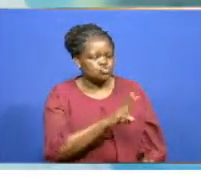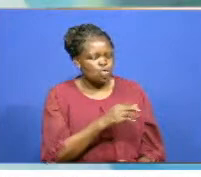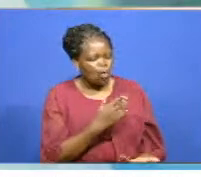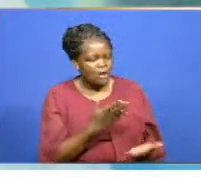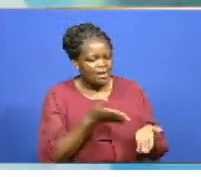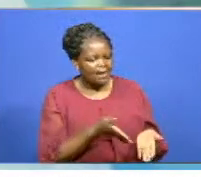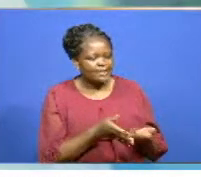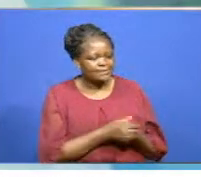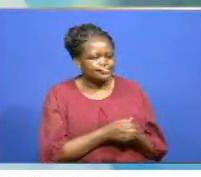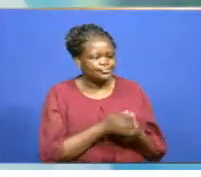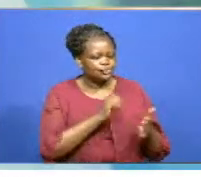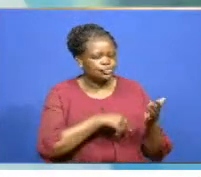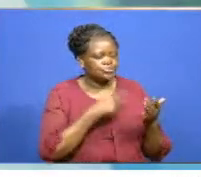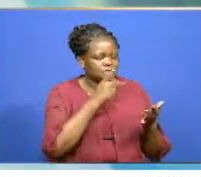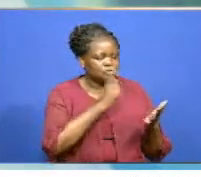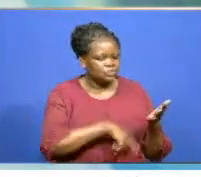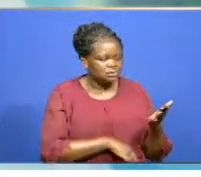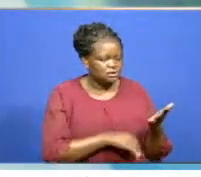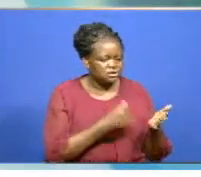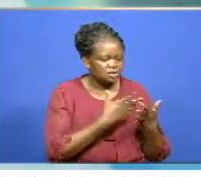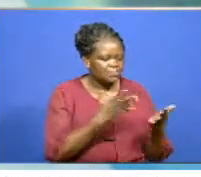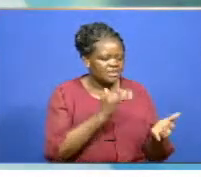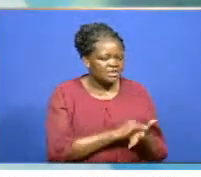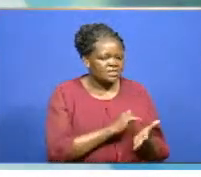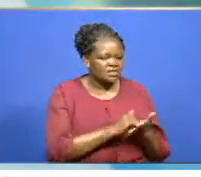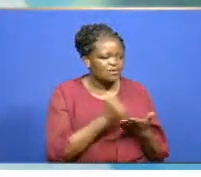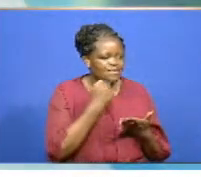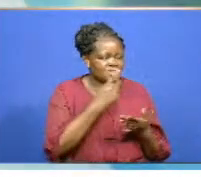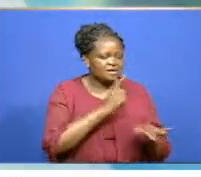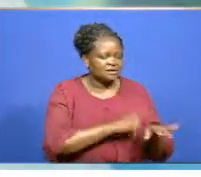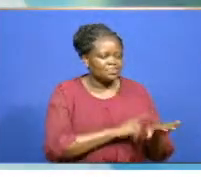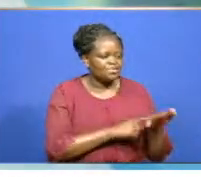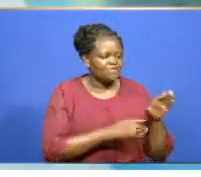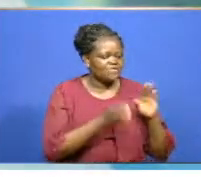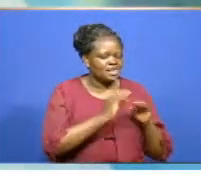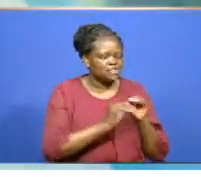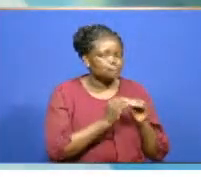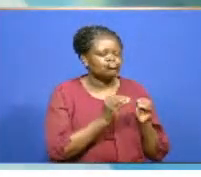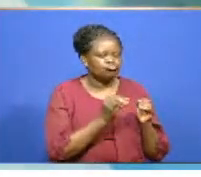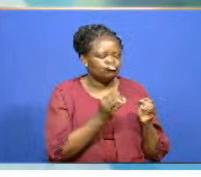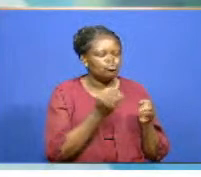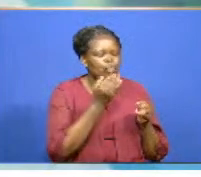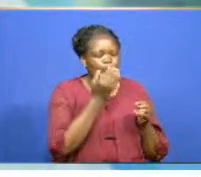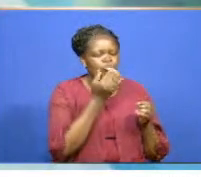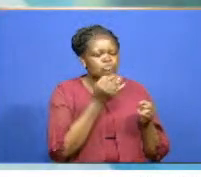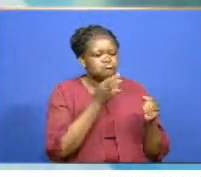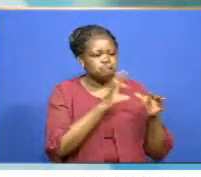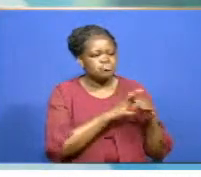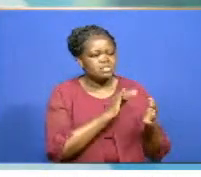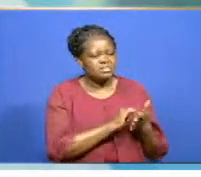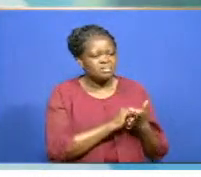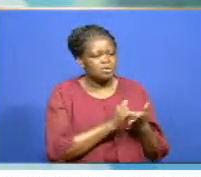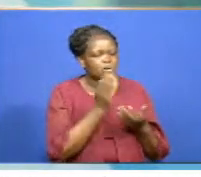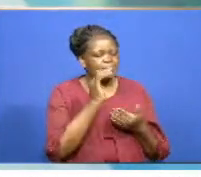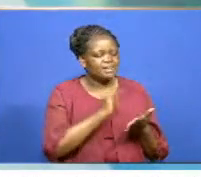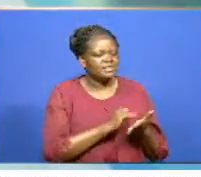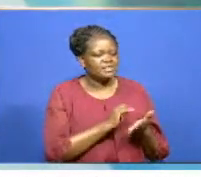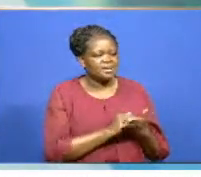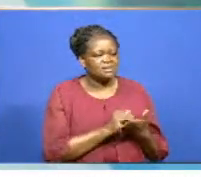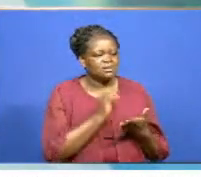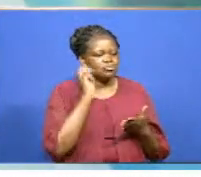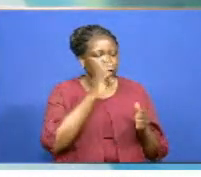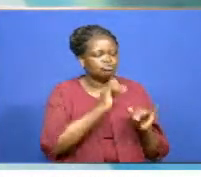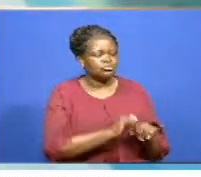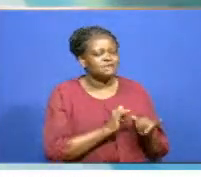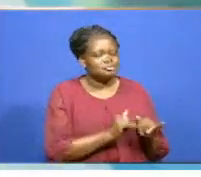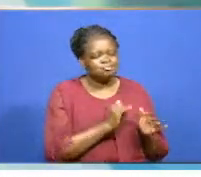hivi tunachoona ni jambo ambalo litashuhudiwa tu wakati wa uchaguzi huu mdogo, ama ni miungano ambayo pengine tunatarajia kwamba itadumu kwa